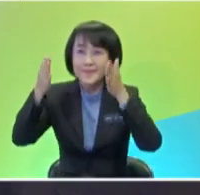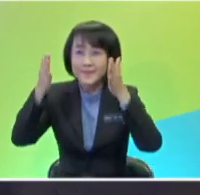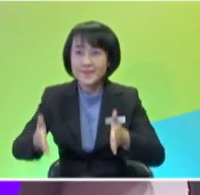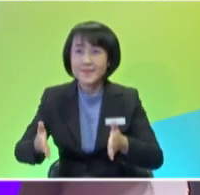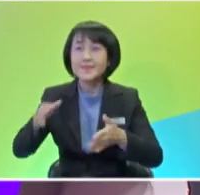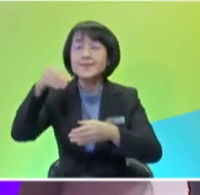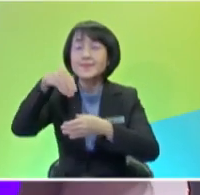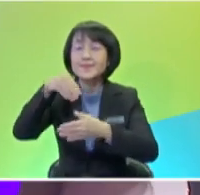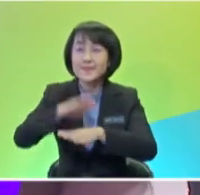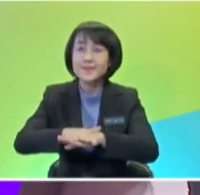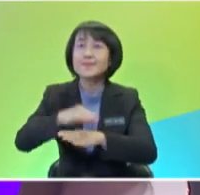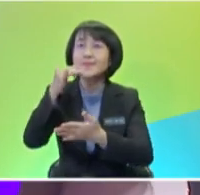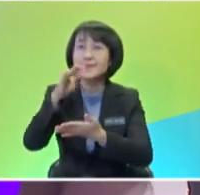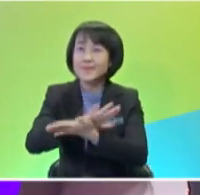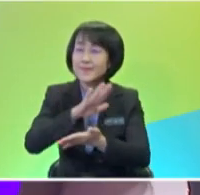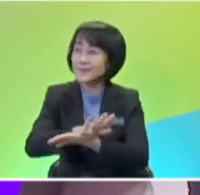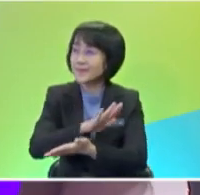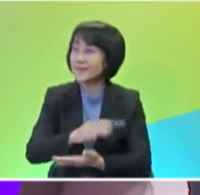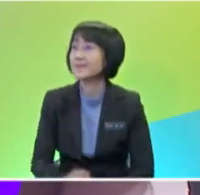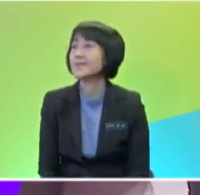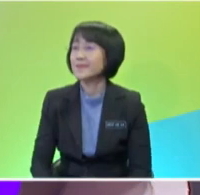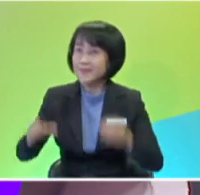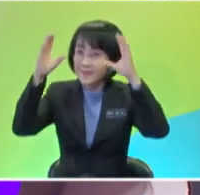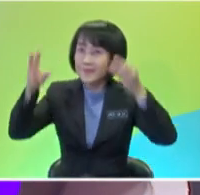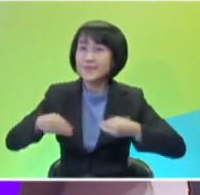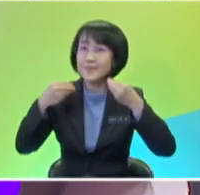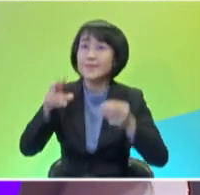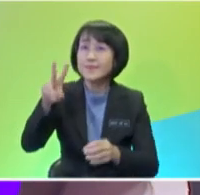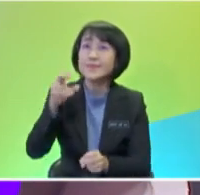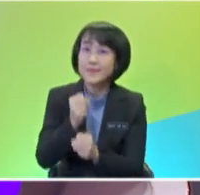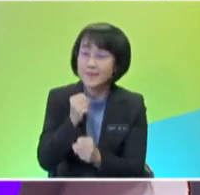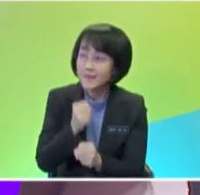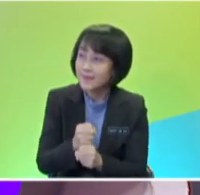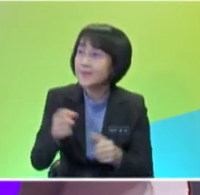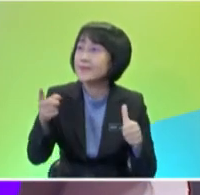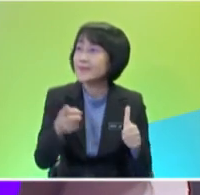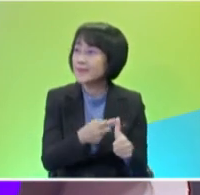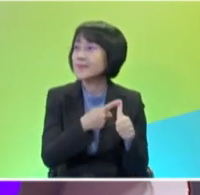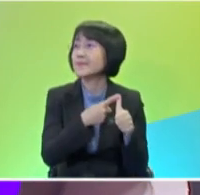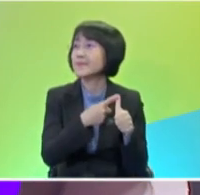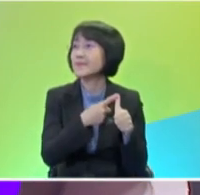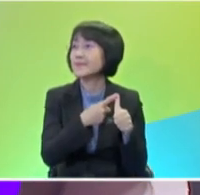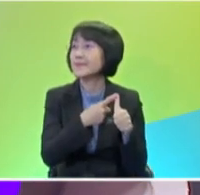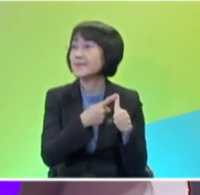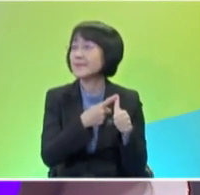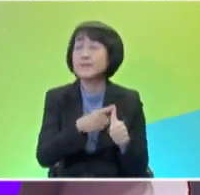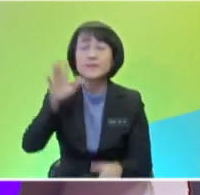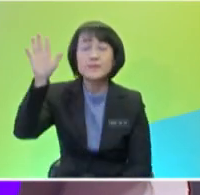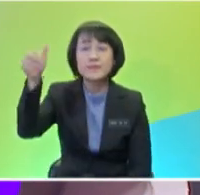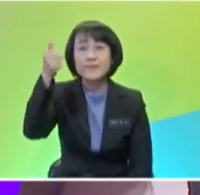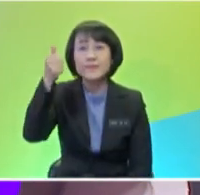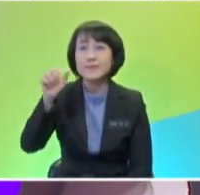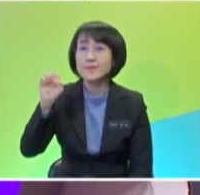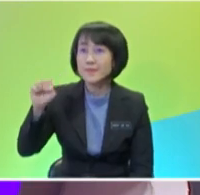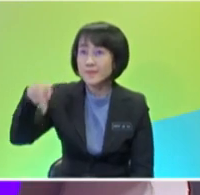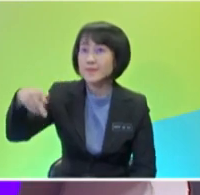nih cewek gua akan bagi dua tugas lain oke tugas saya yang pertama untuk mencapai standar pembelajaran yang